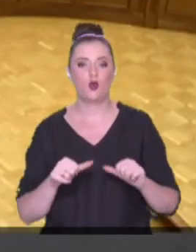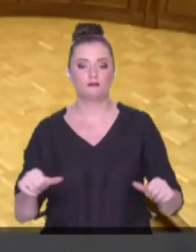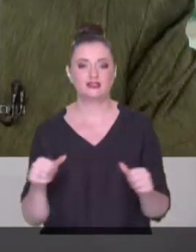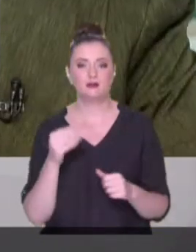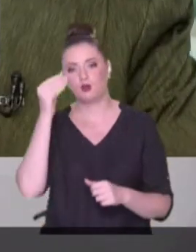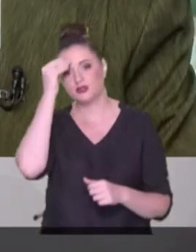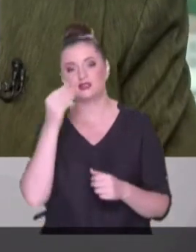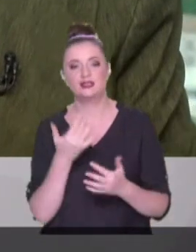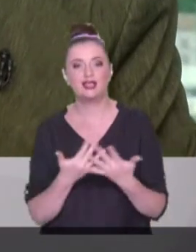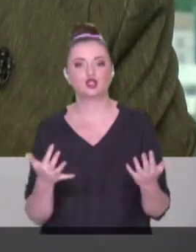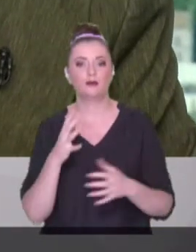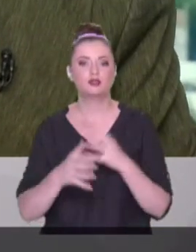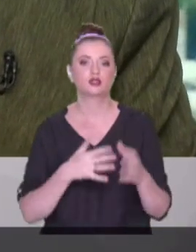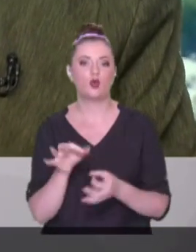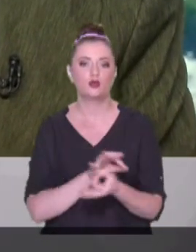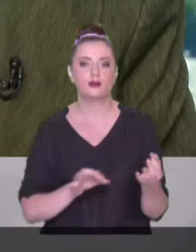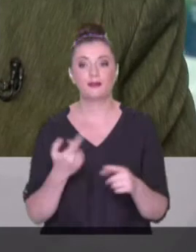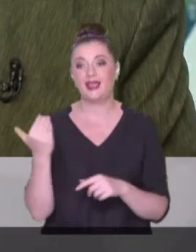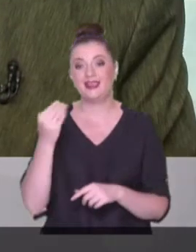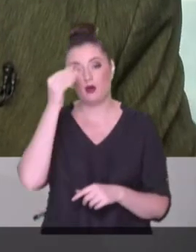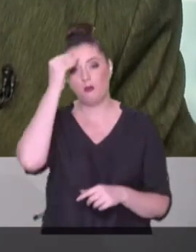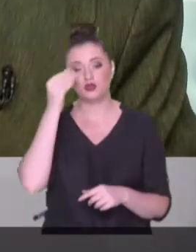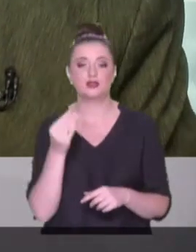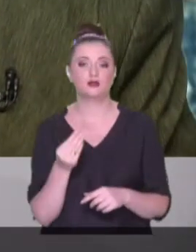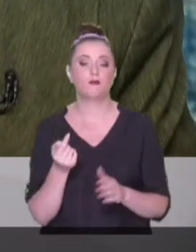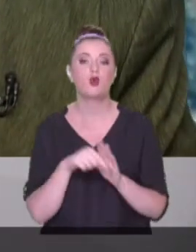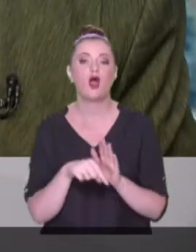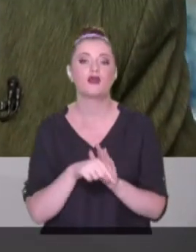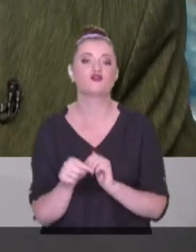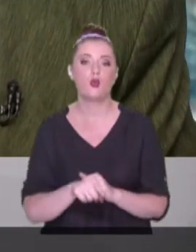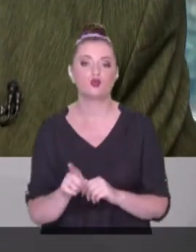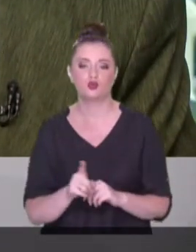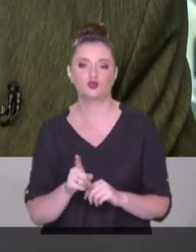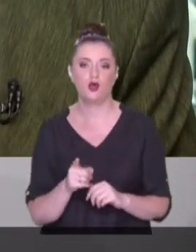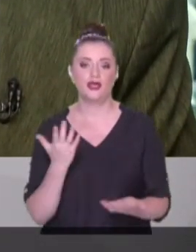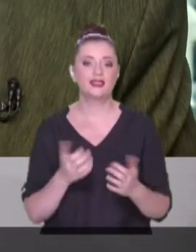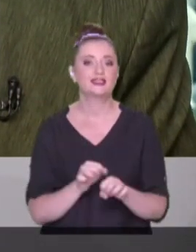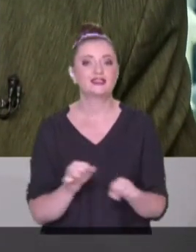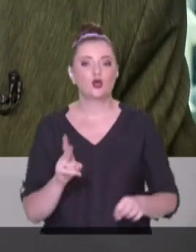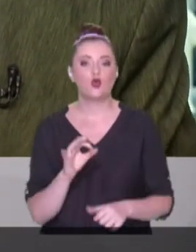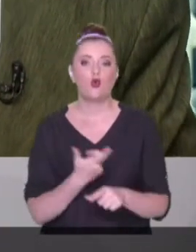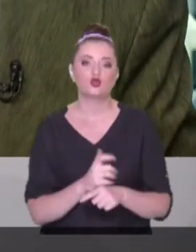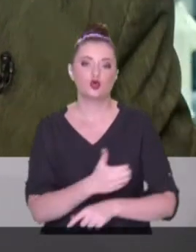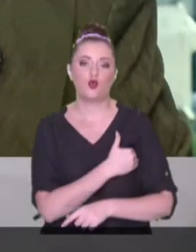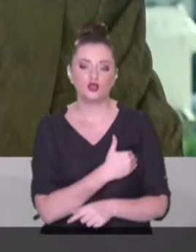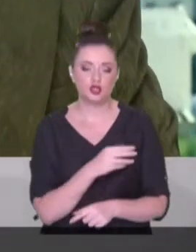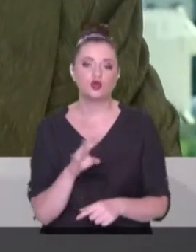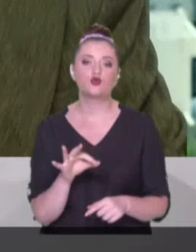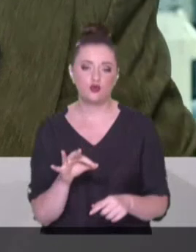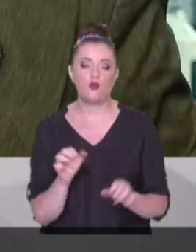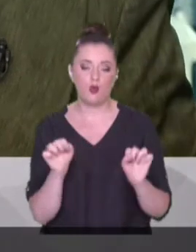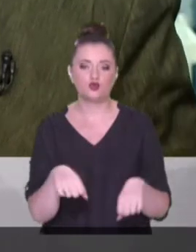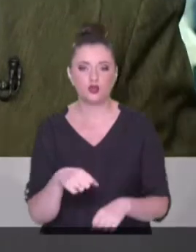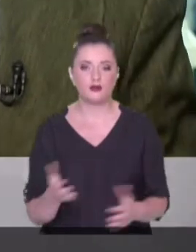проєктів. А їхня позиція в цьому аспекті полягає в тому, що, ну, якщо нельзя, але дуже хочеться, то можна. Ага, ну, ось так. От,